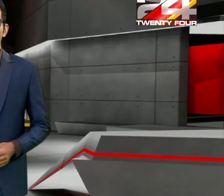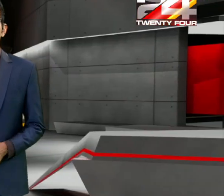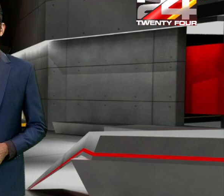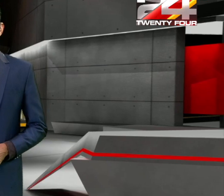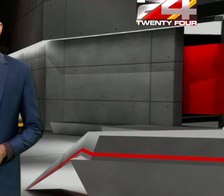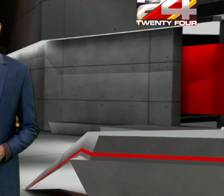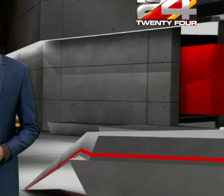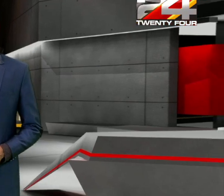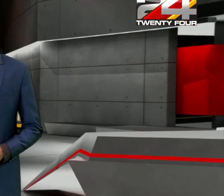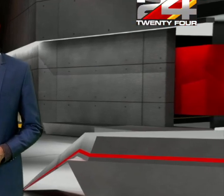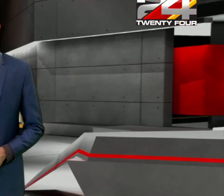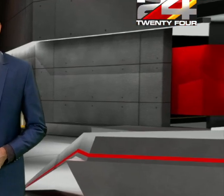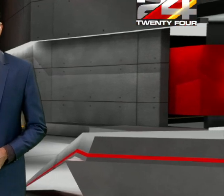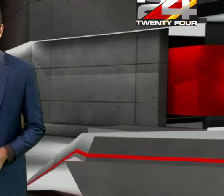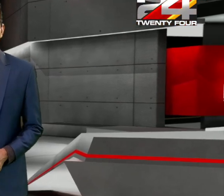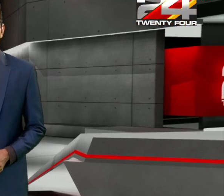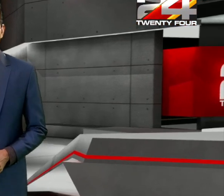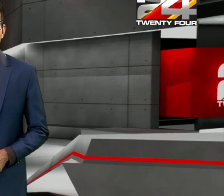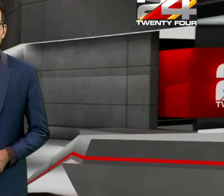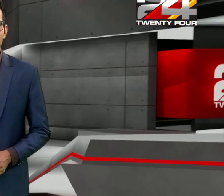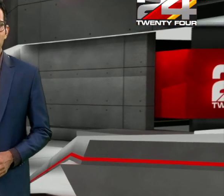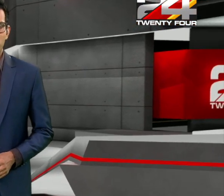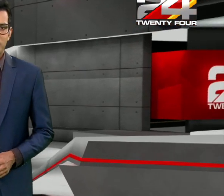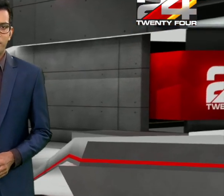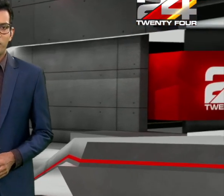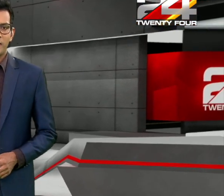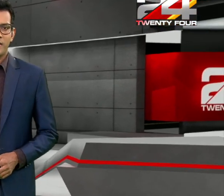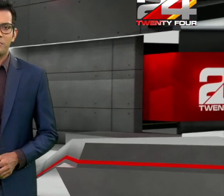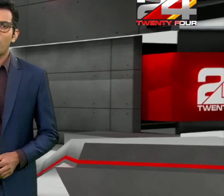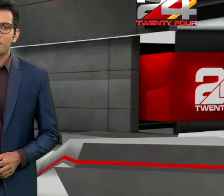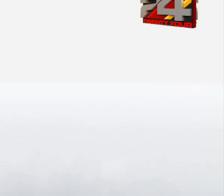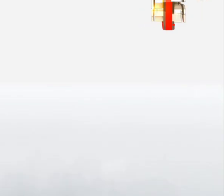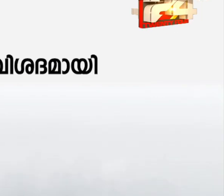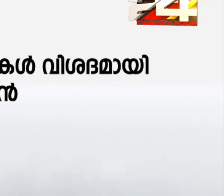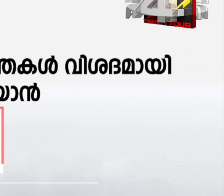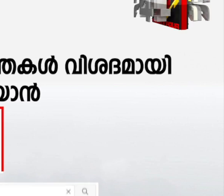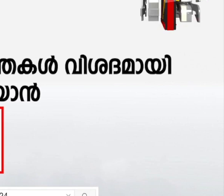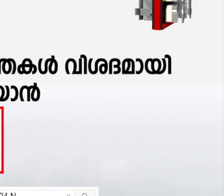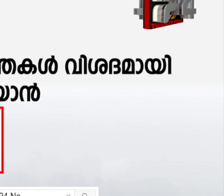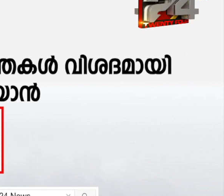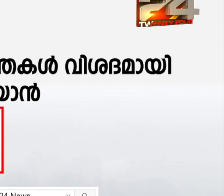ന്യൂസ് ഇവനിംഗിന്റെ സമയം പൂർത്തിയാവുകയാണ്. ലോകത്തെവിടെയായാലും ഏത് സമയത്തും 24 വാർത്തകളും ഓഗ്മെന്റഡ്